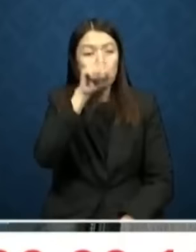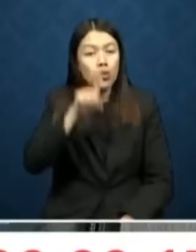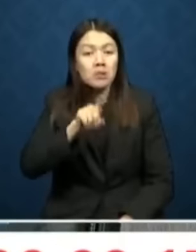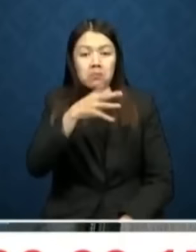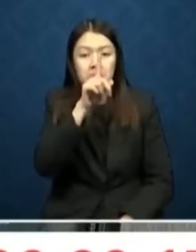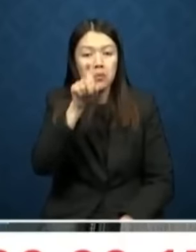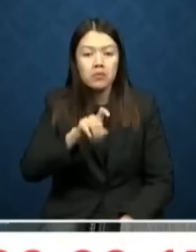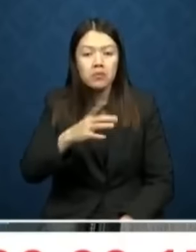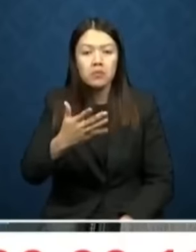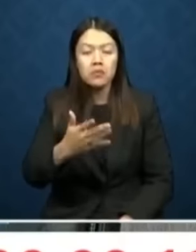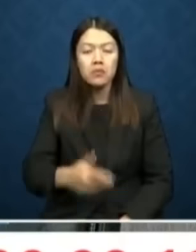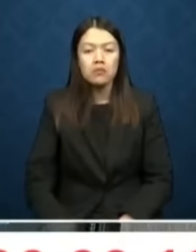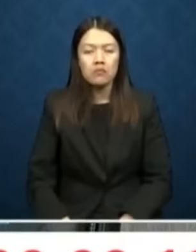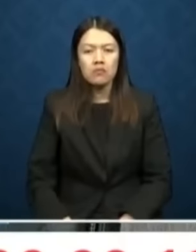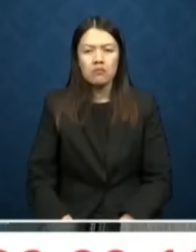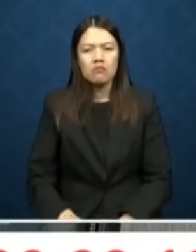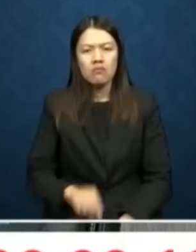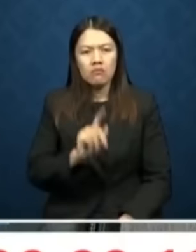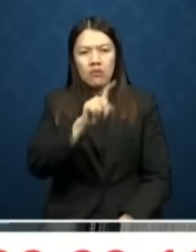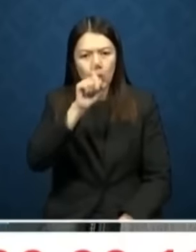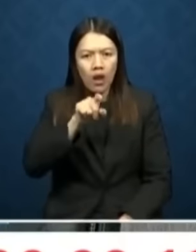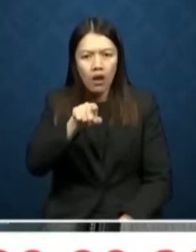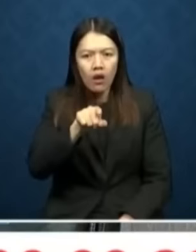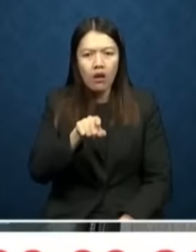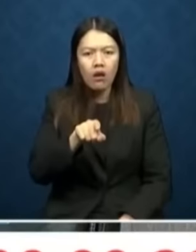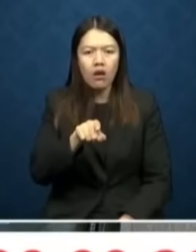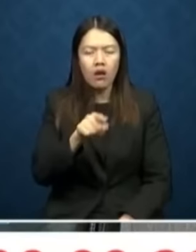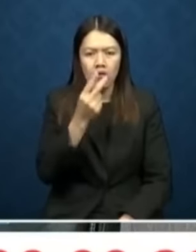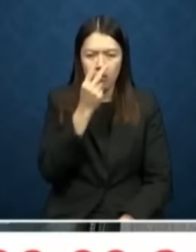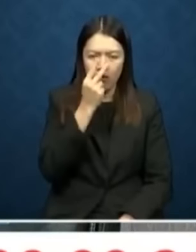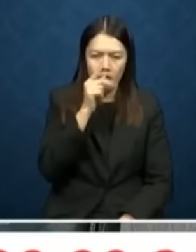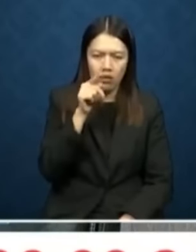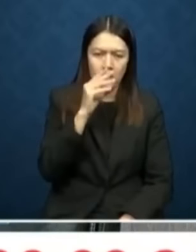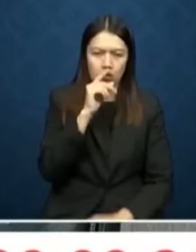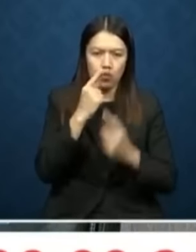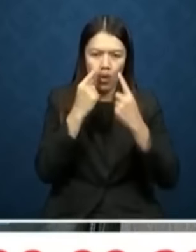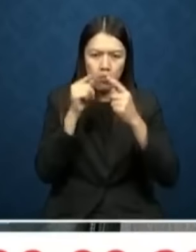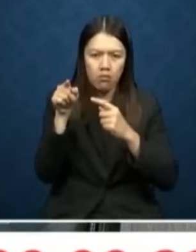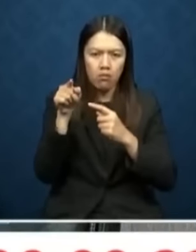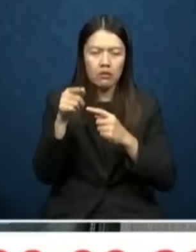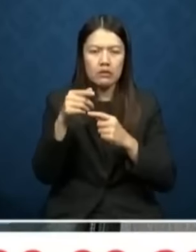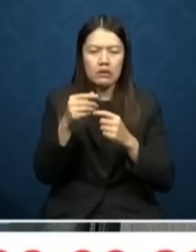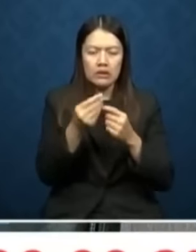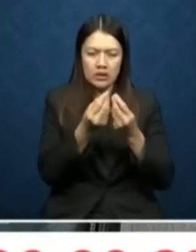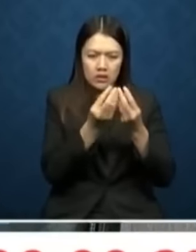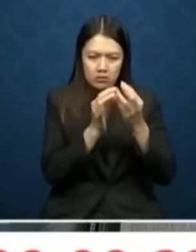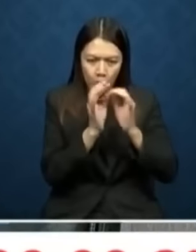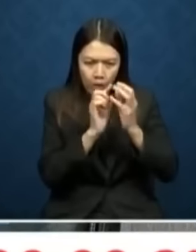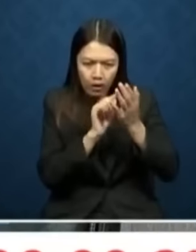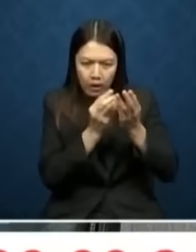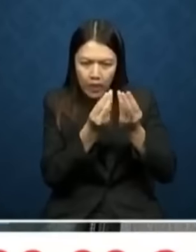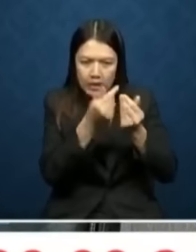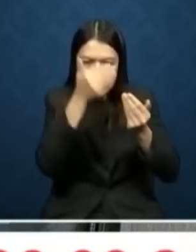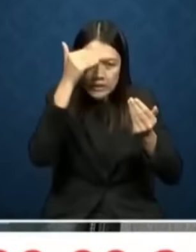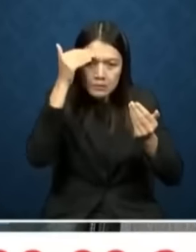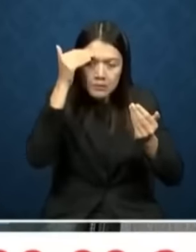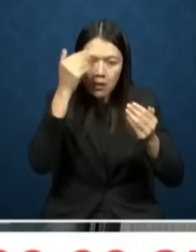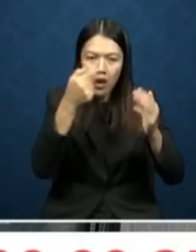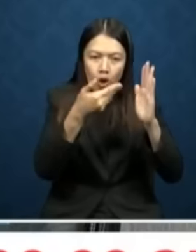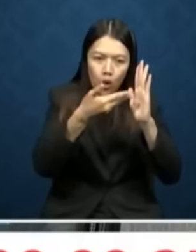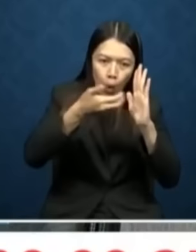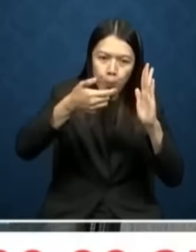างหรือท่านไม่เอะใจบ้างหรือว่าการแก้โจทย์ของท่านนั้นเนี่ยท่านลืมทดเลขตรงไหนท่านทดเล